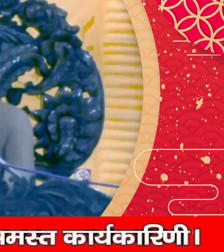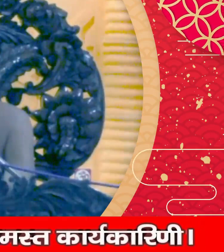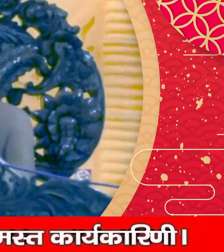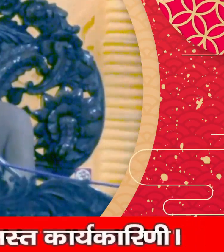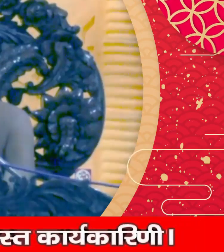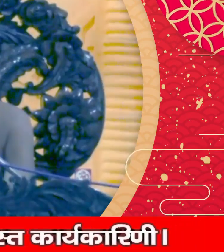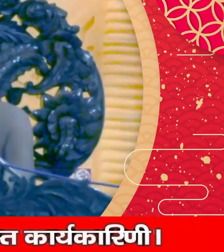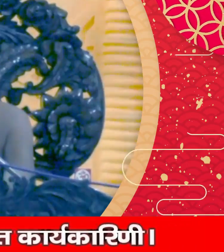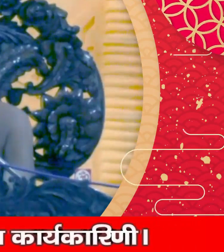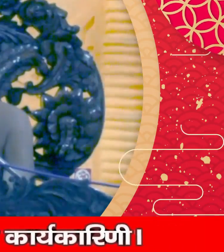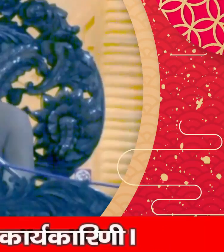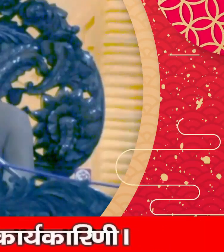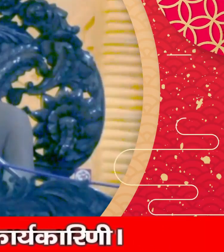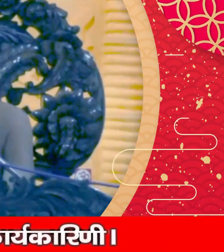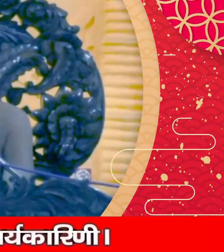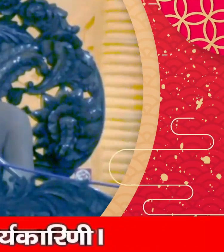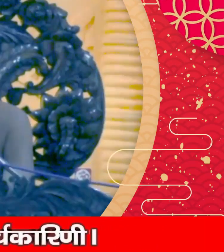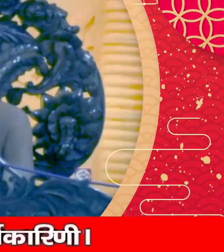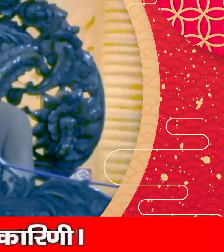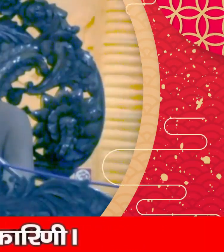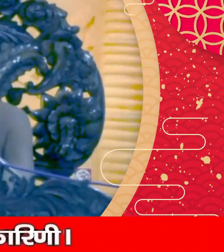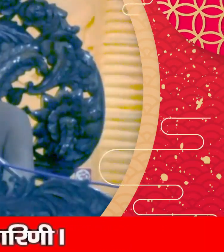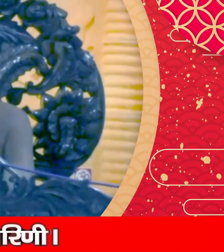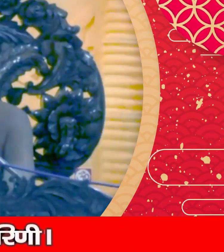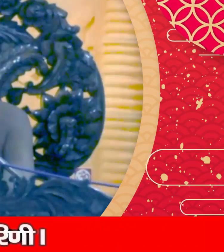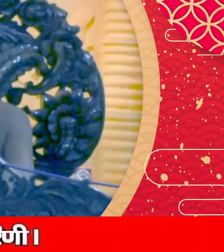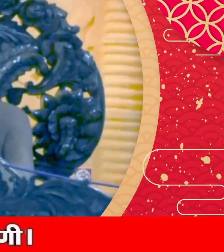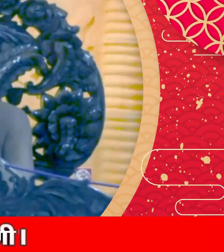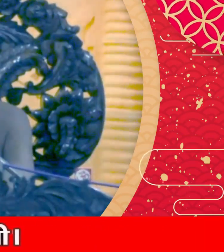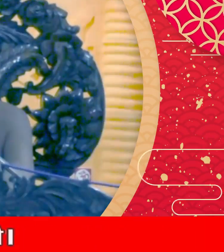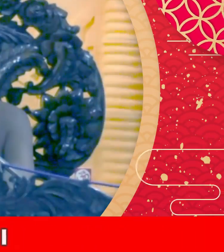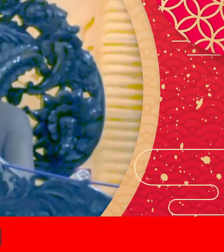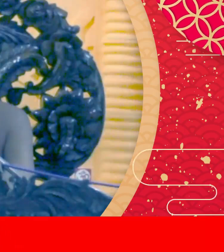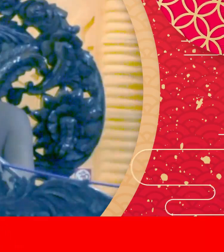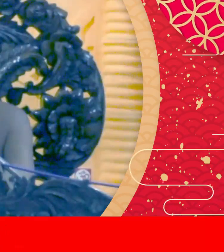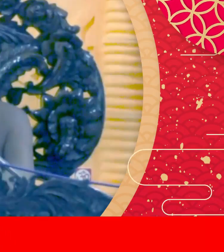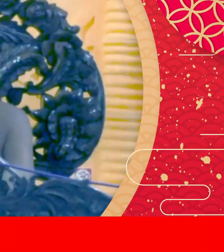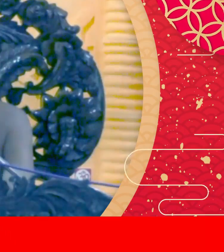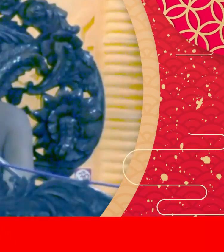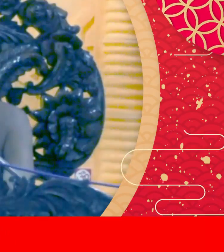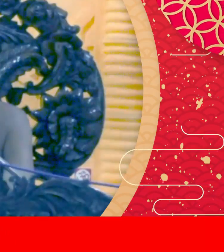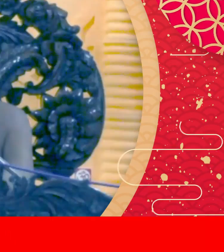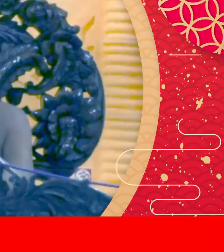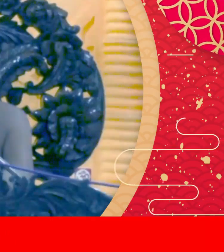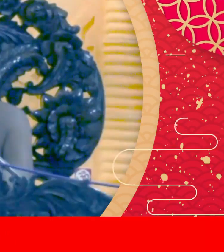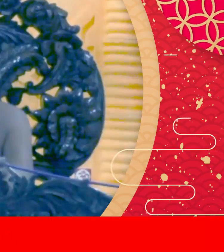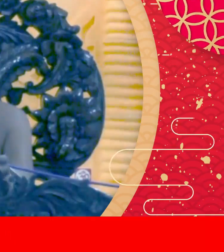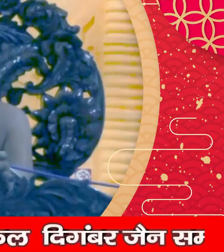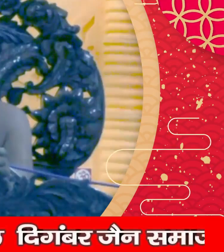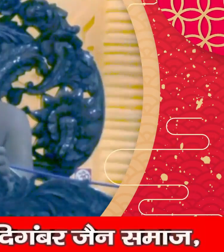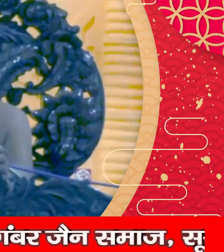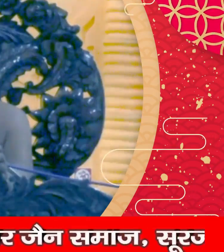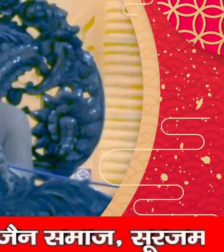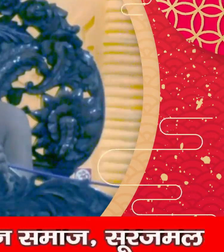भारतवर्ष और पूरा विश्व जो है अच्छे तरीके से मनाएंगे और उनके संदेशों को उनके आदर्शों को